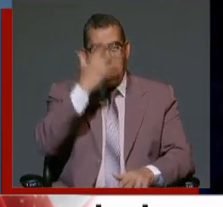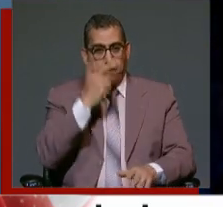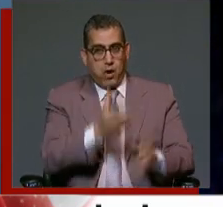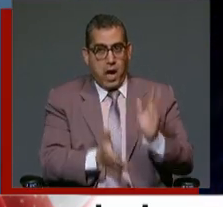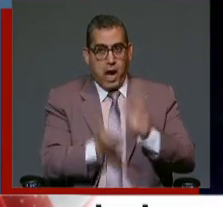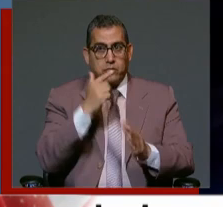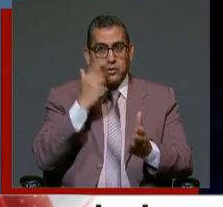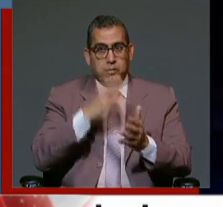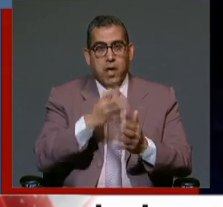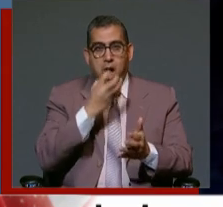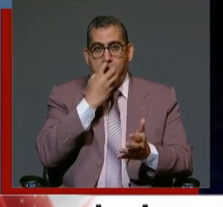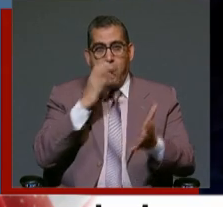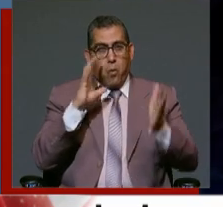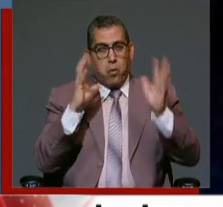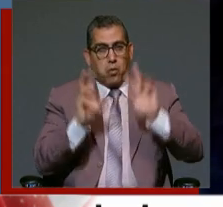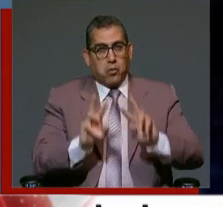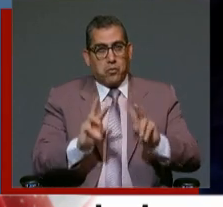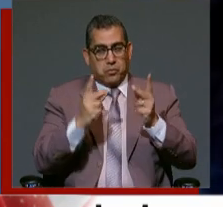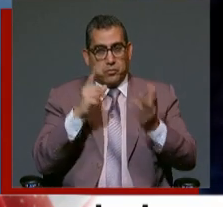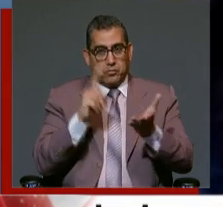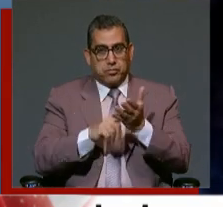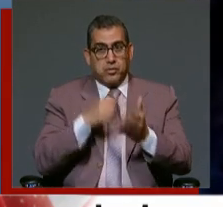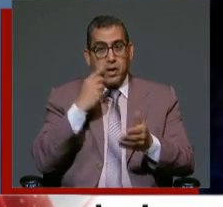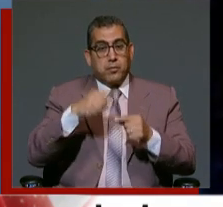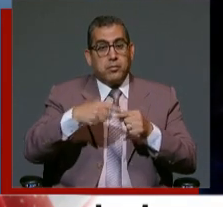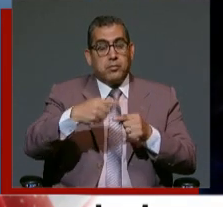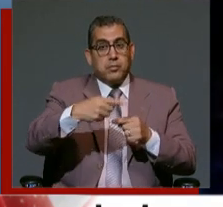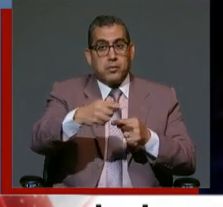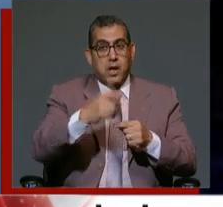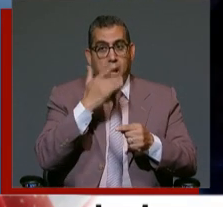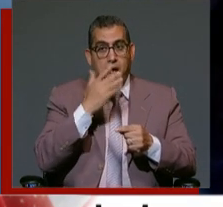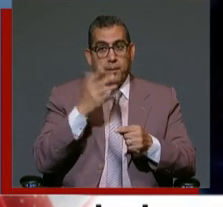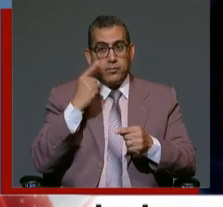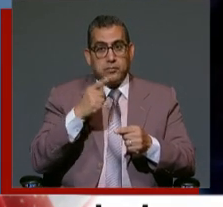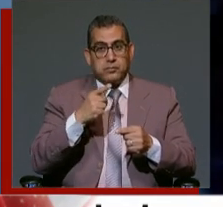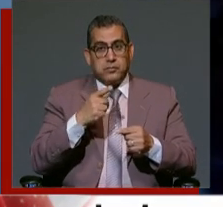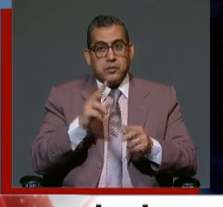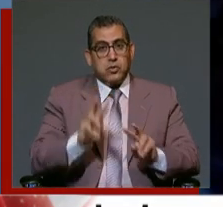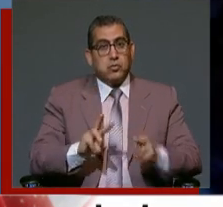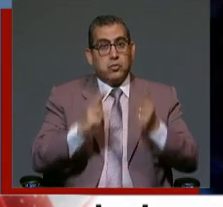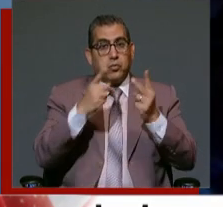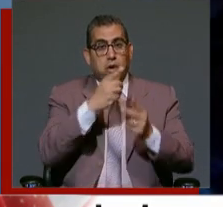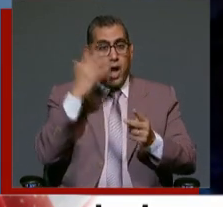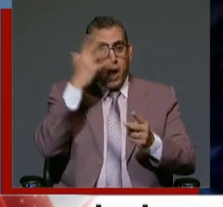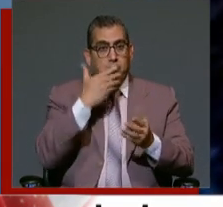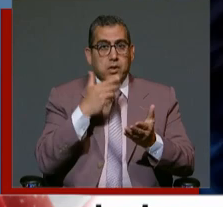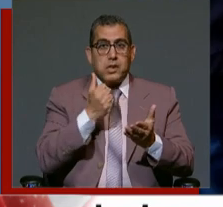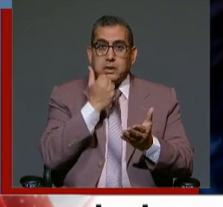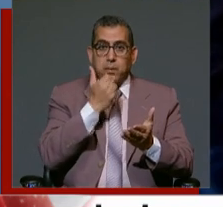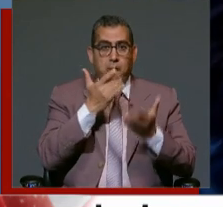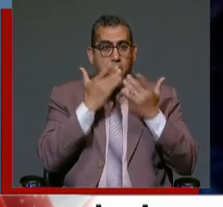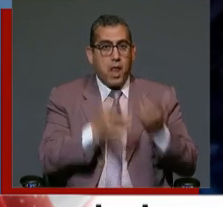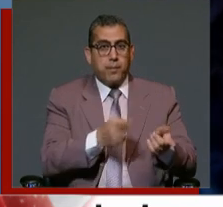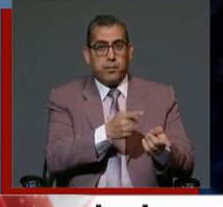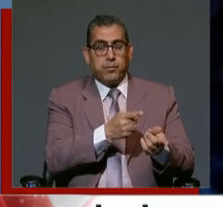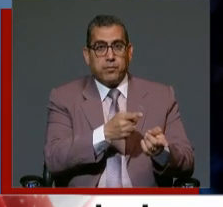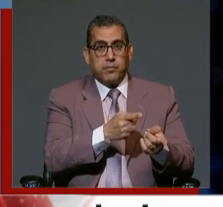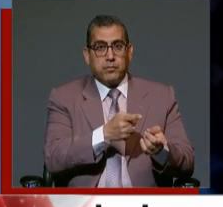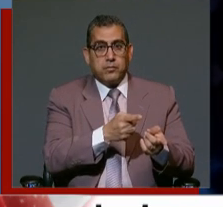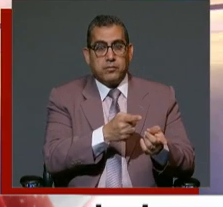التغيرات المناخية، إلا أنها لم تتسبب في هذه التغيرات المناخية، وبالتالي